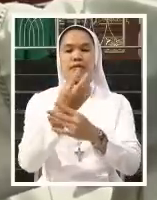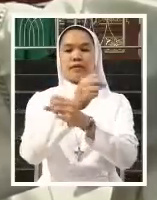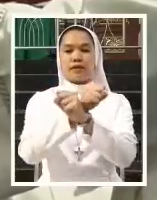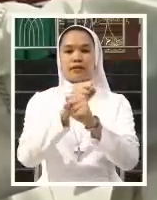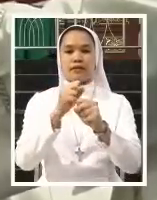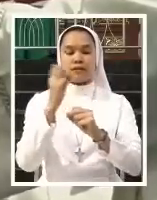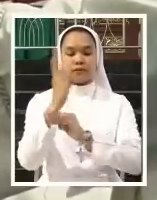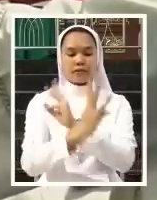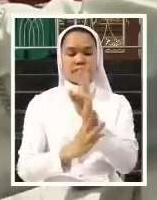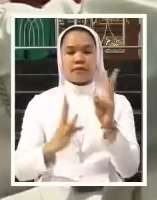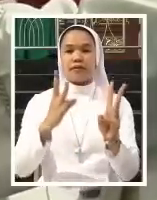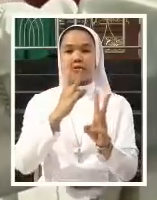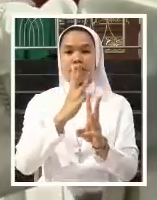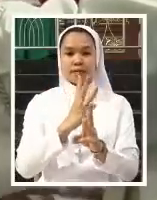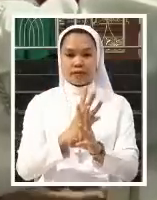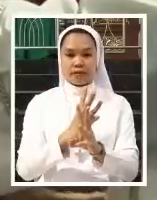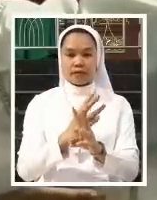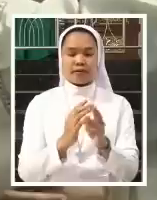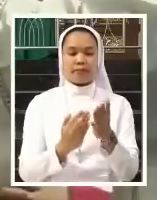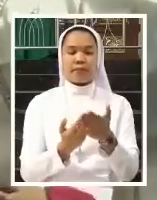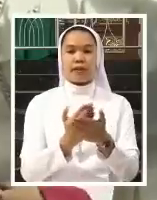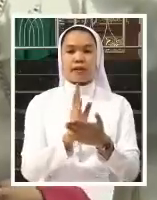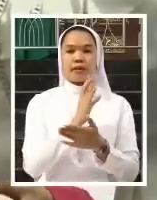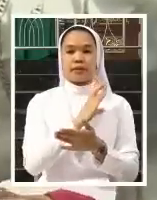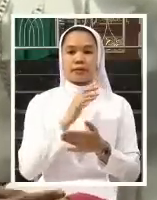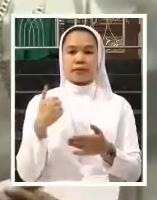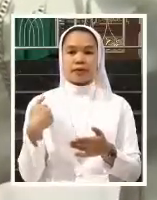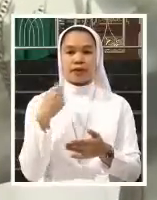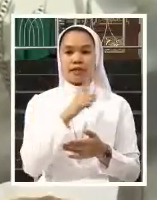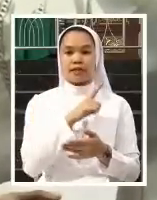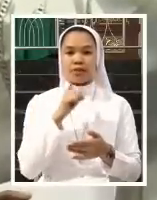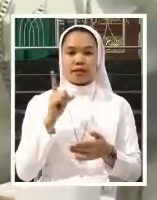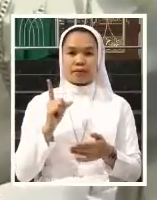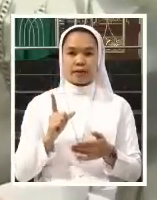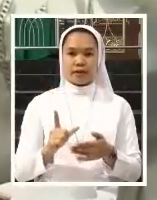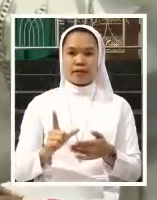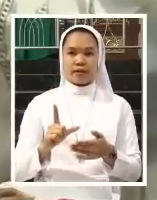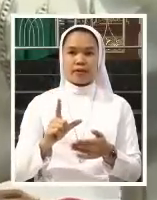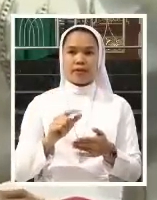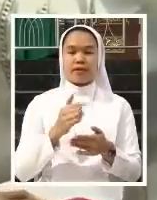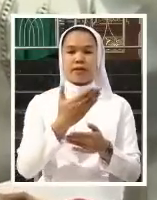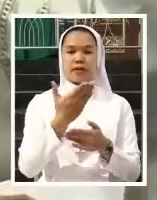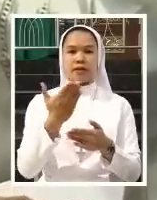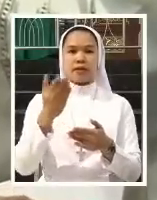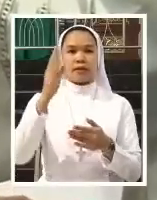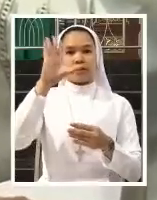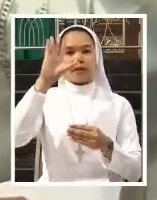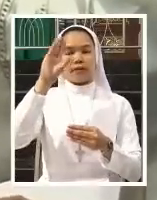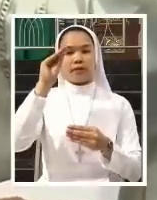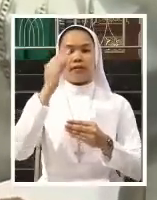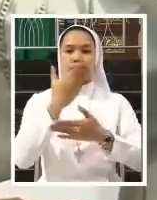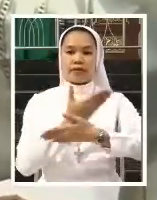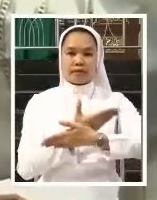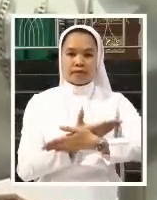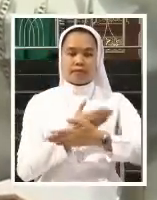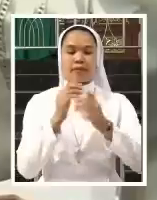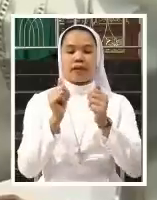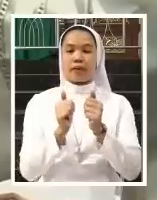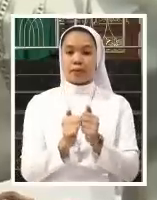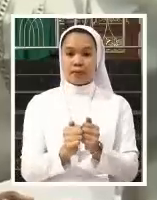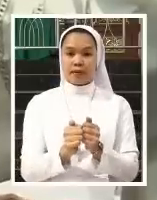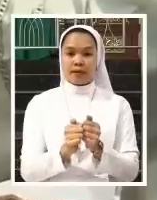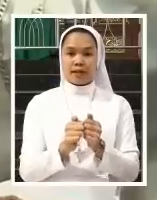kinaban. Huli kay Yesu Kristong kagurangnan niya mo sa imong aki, nakaiba